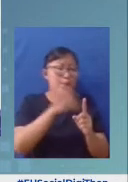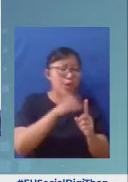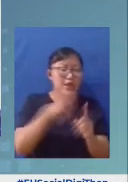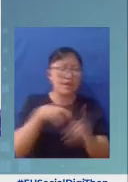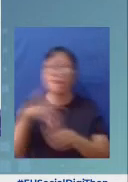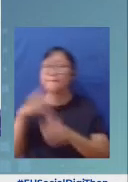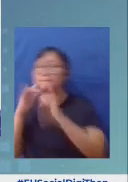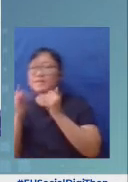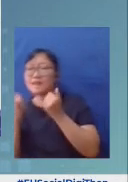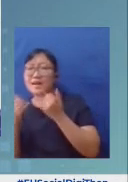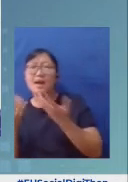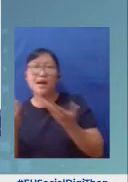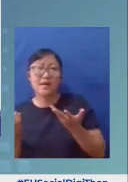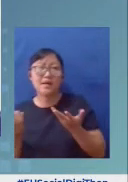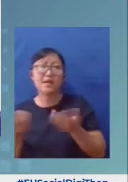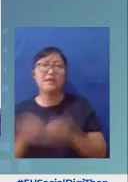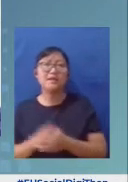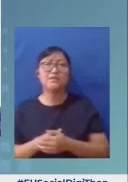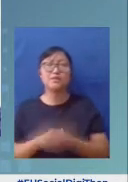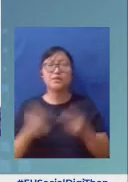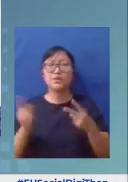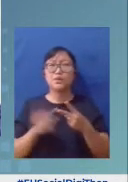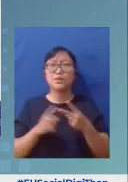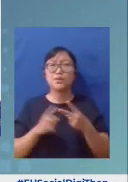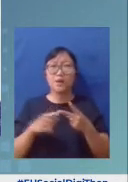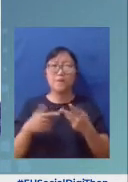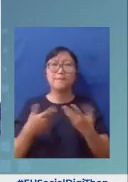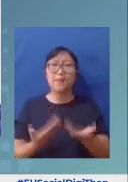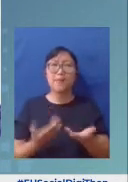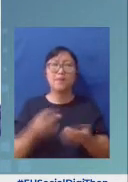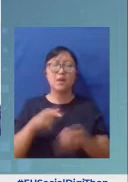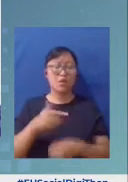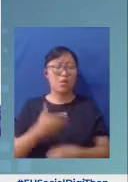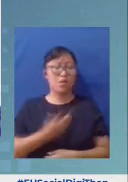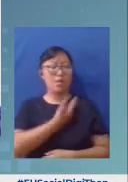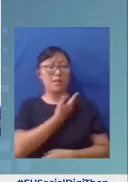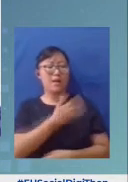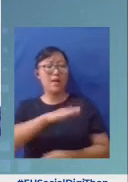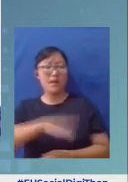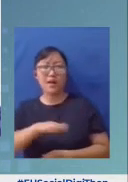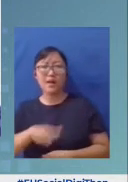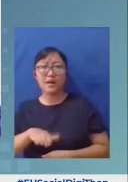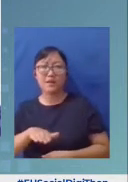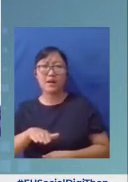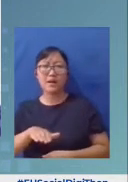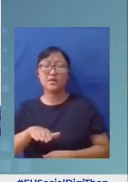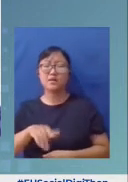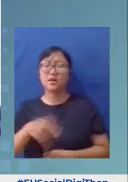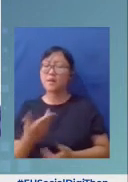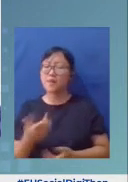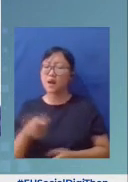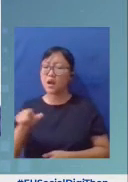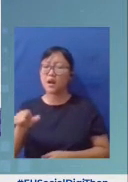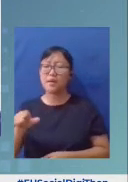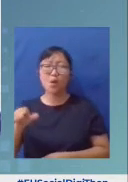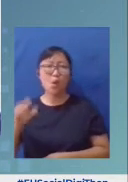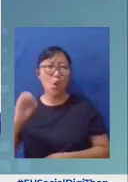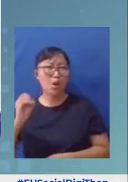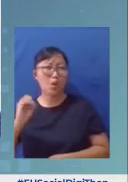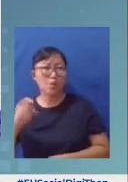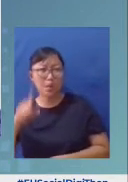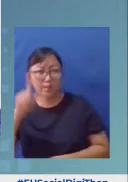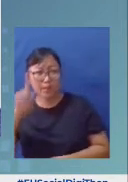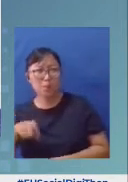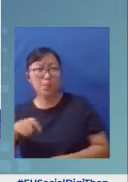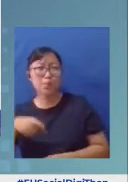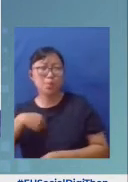anak dibully? Bantuan apa yang bisa dilakukan orang tua? Perlukah orang tua memberikan hukuman kepada pelaku